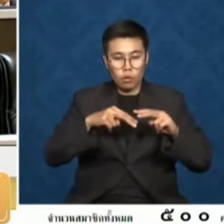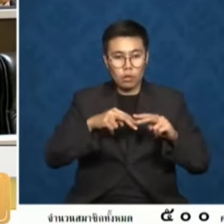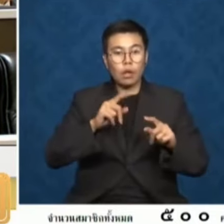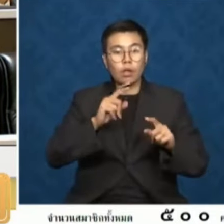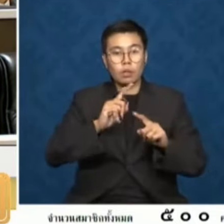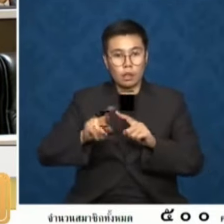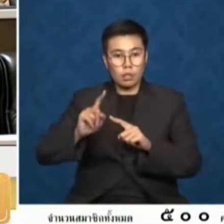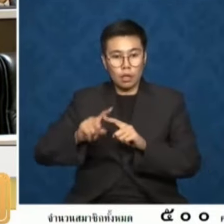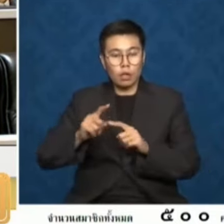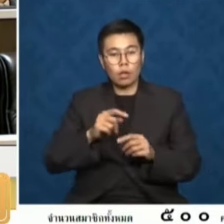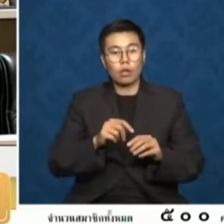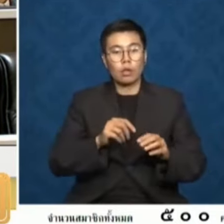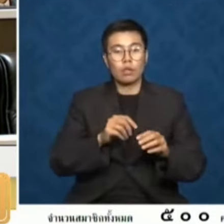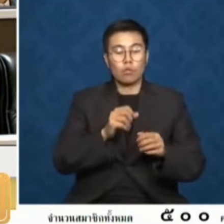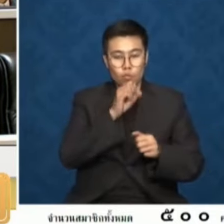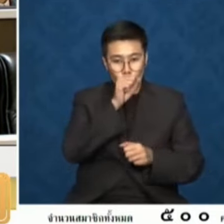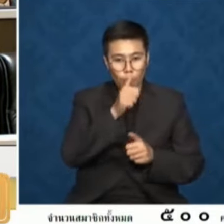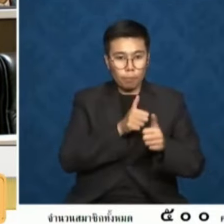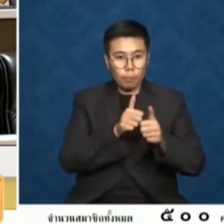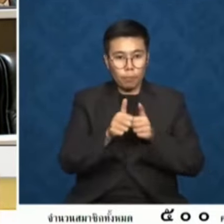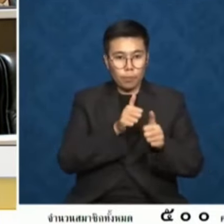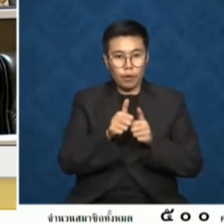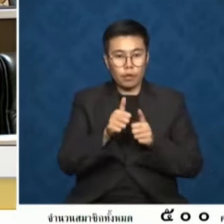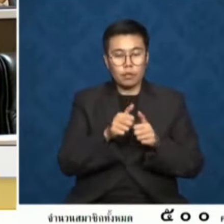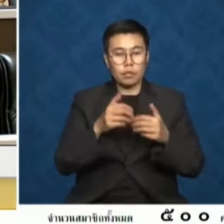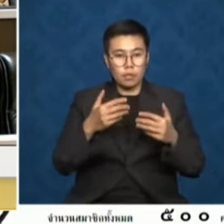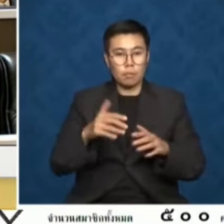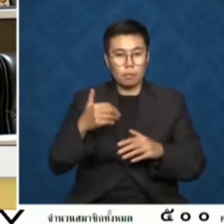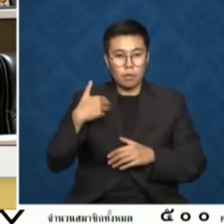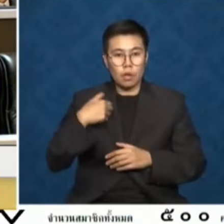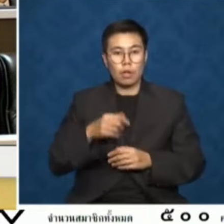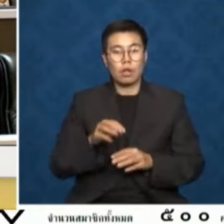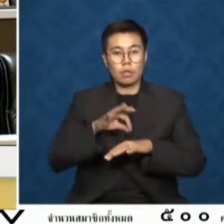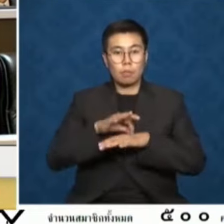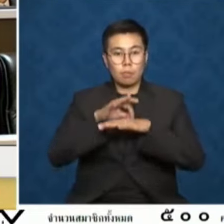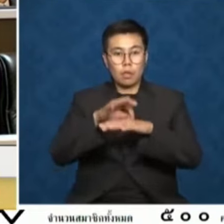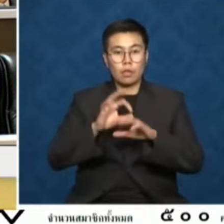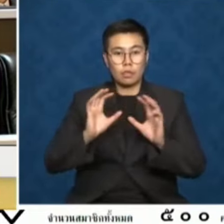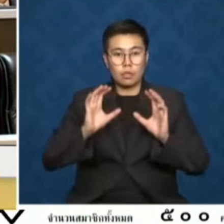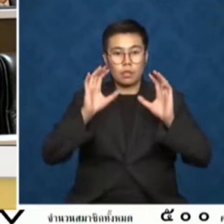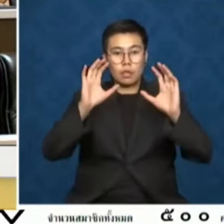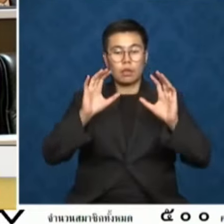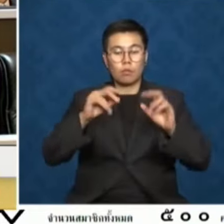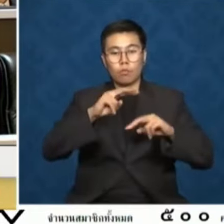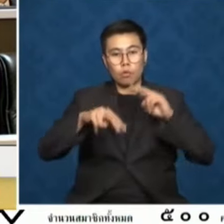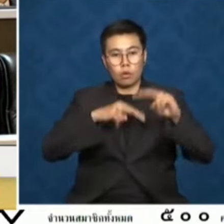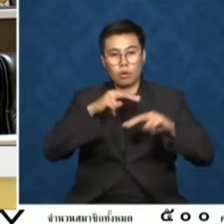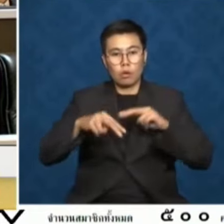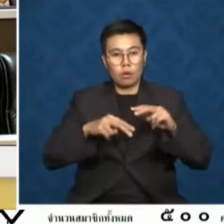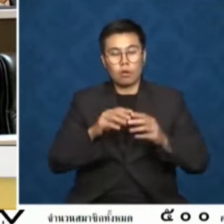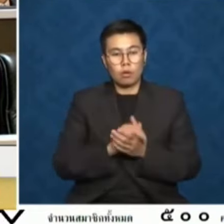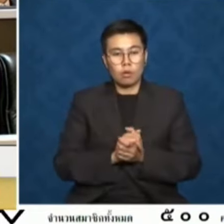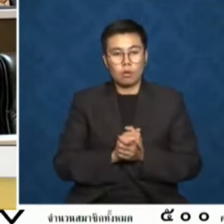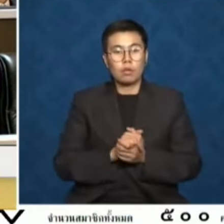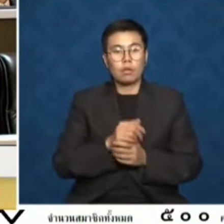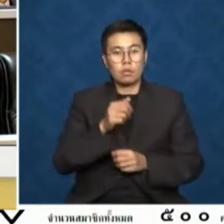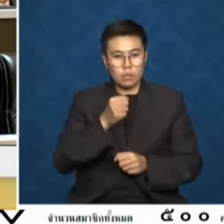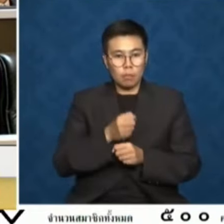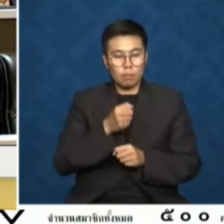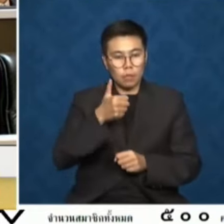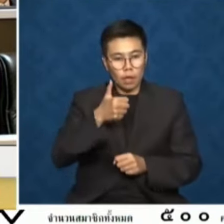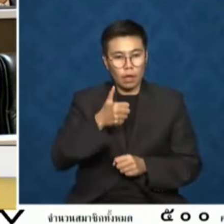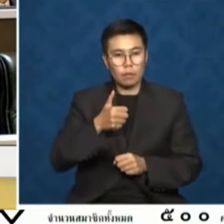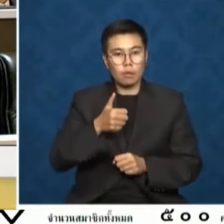ภทจัดสอบแข่งขันเพื่อบรรจุแต่งตั้งข้าราชการให้แก่องค์กรปกครองส่วนท้องถิ่นนั้นได้ทัน